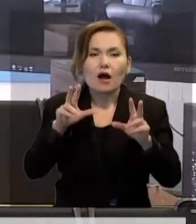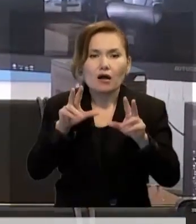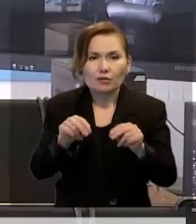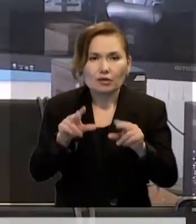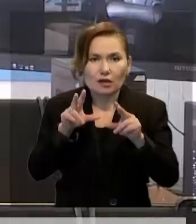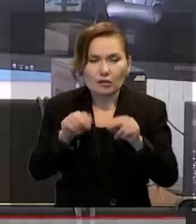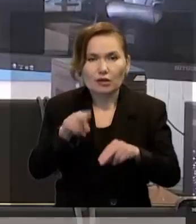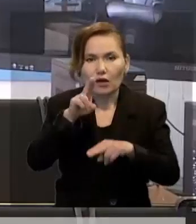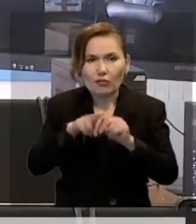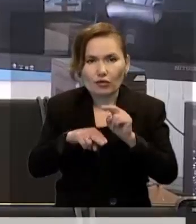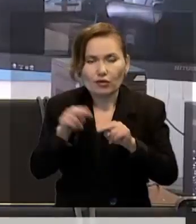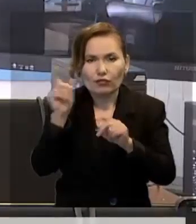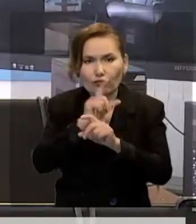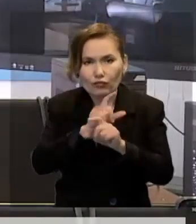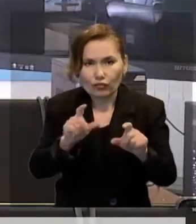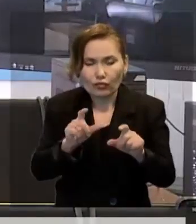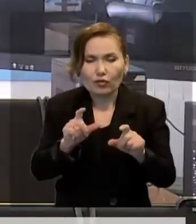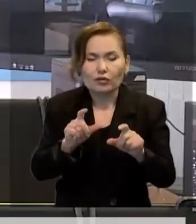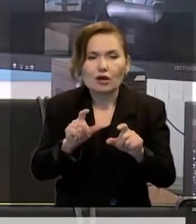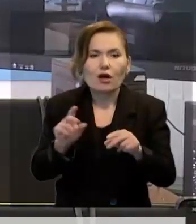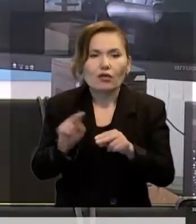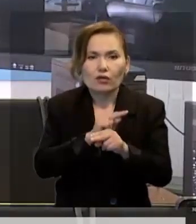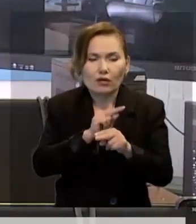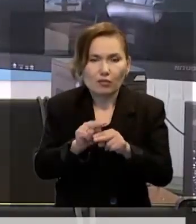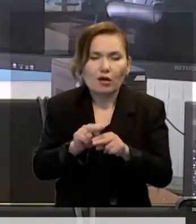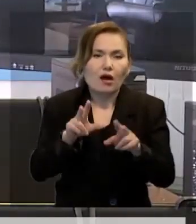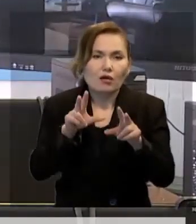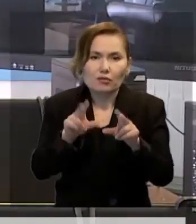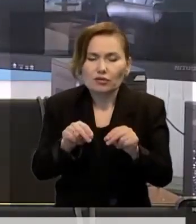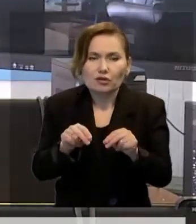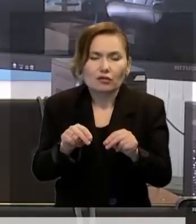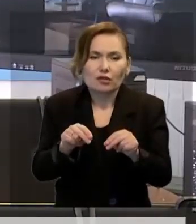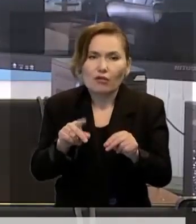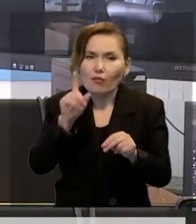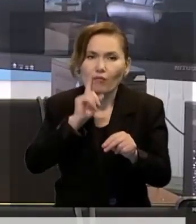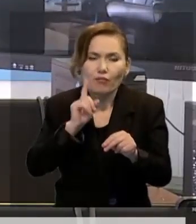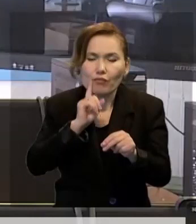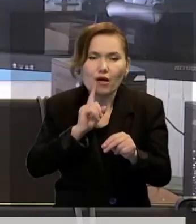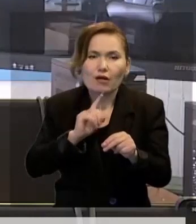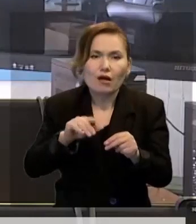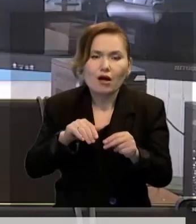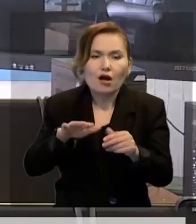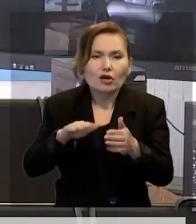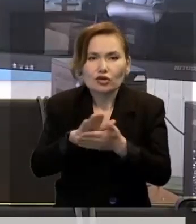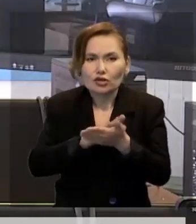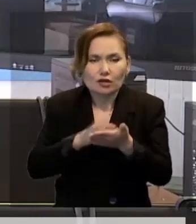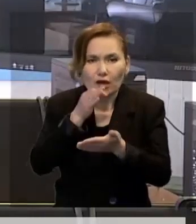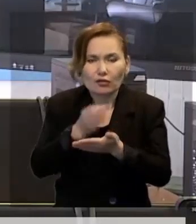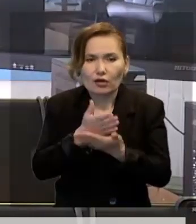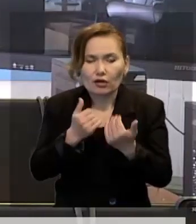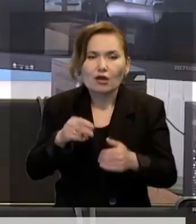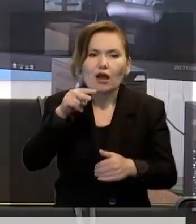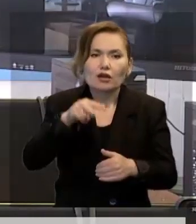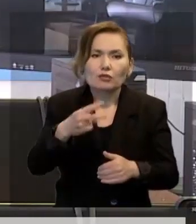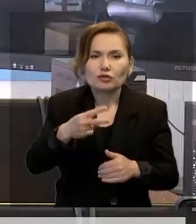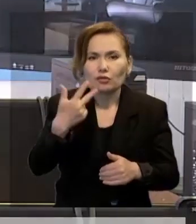бірақ әлі пайыздысы дайын емес, тоғанасы дайын емес. Енді биыл салмаса 23-те салады,